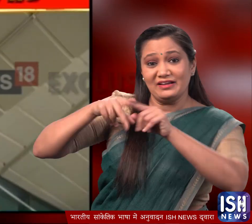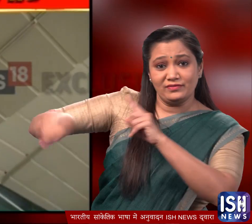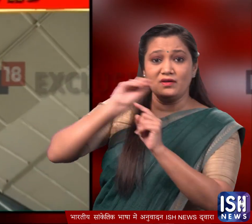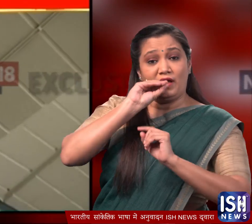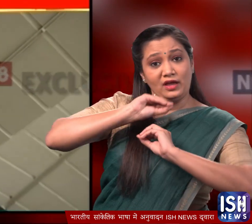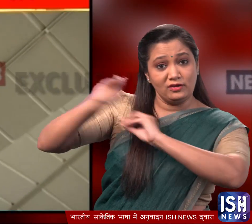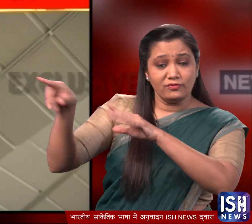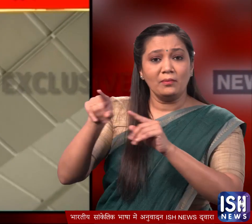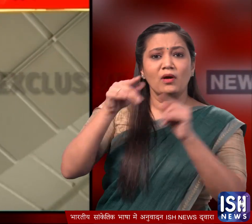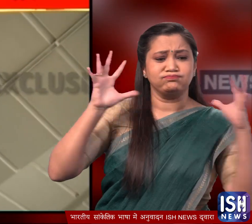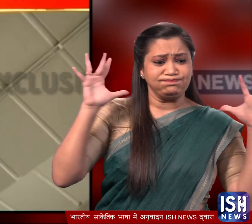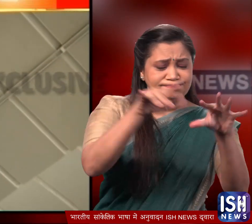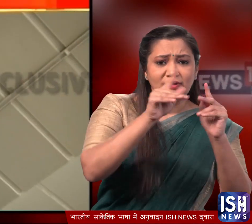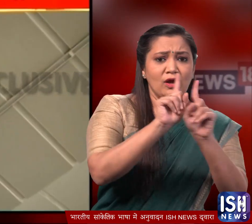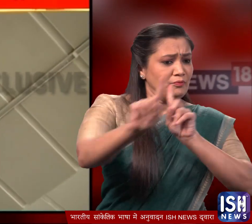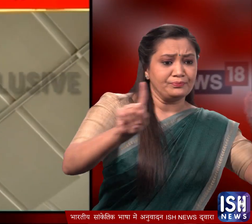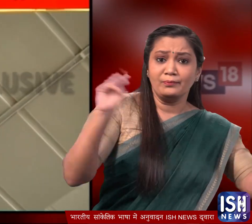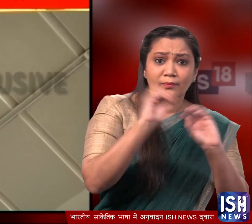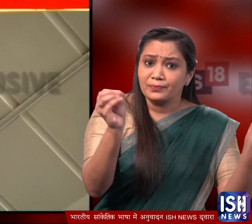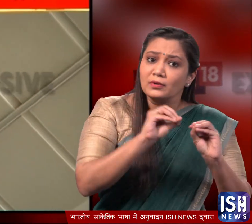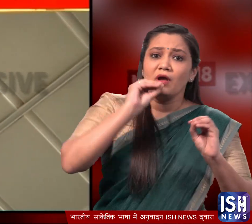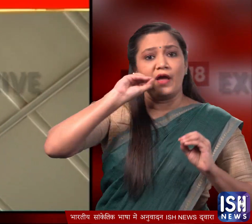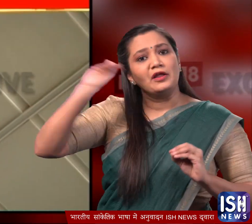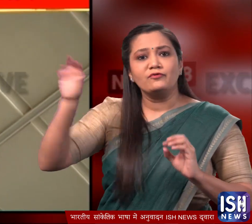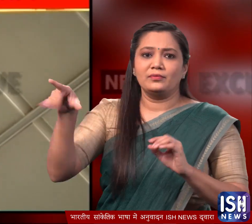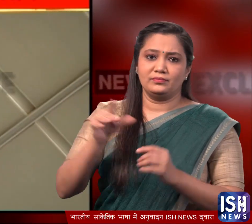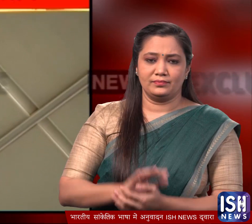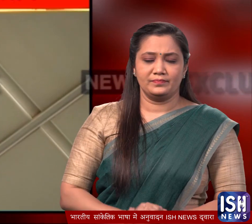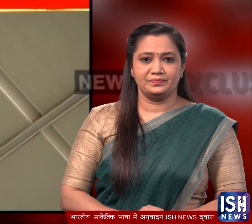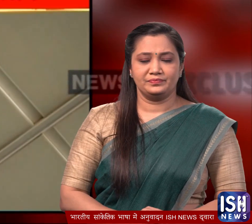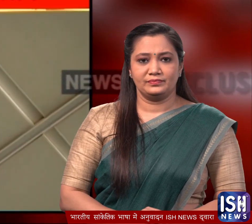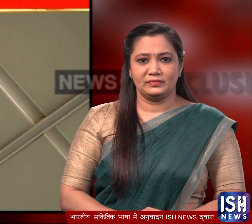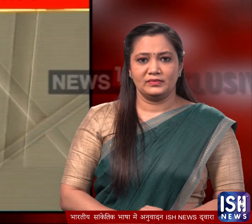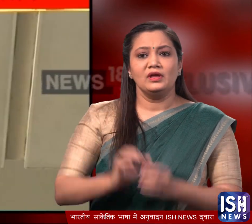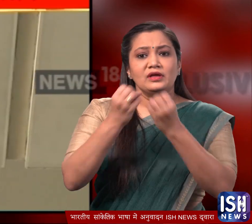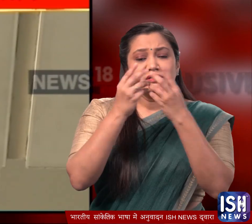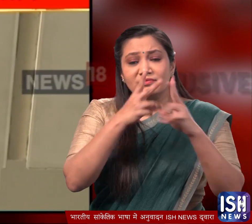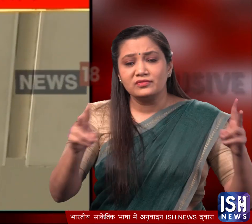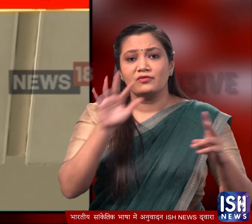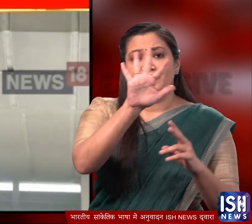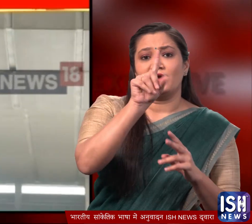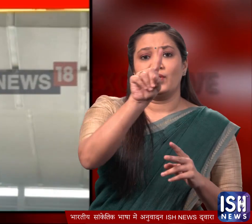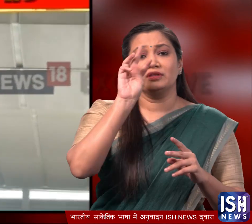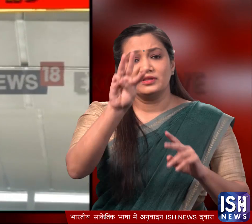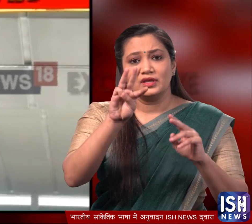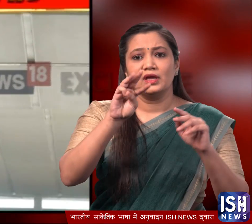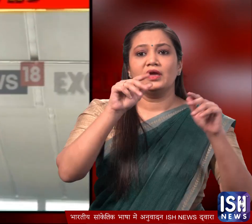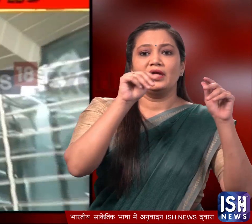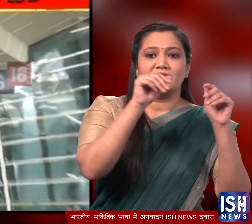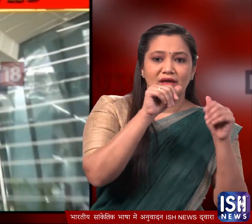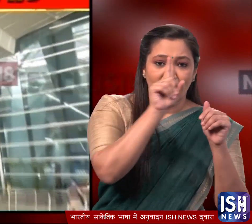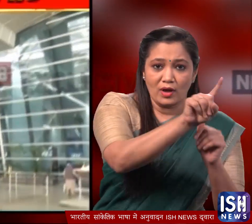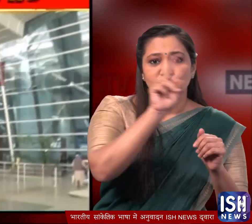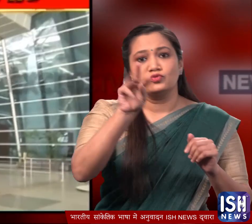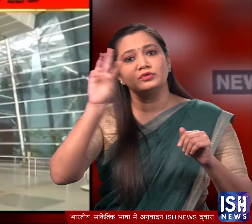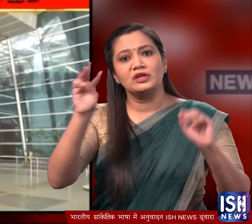है स्टाफ को कि किस जगह पर ज़्यादा भीड़ है और सोशल डिस्टेंसिंग का पालन नहीं हो रहा है। इस तरह के 513 सेंसर